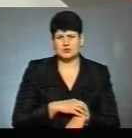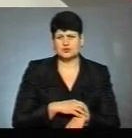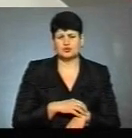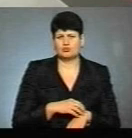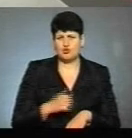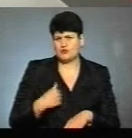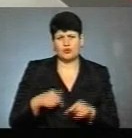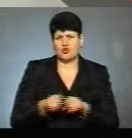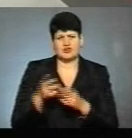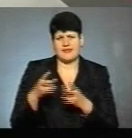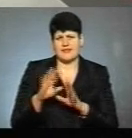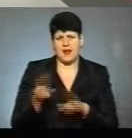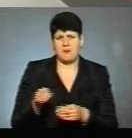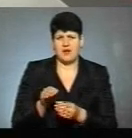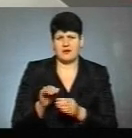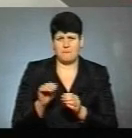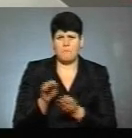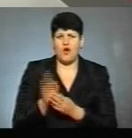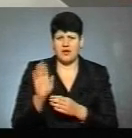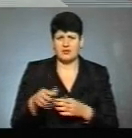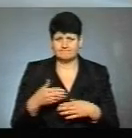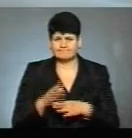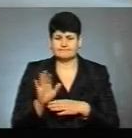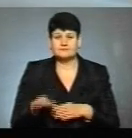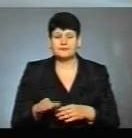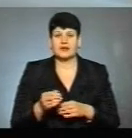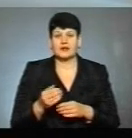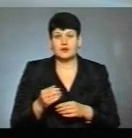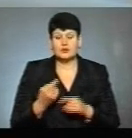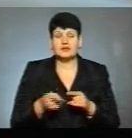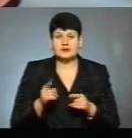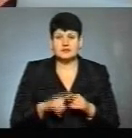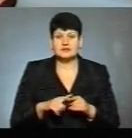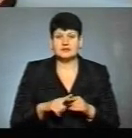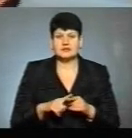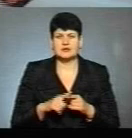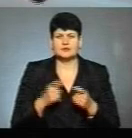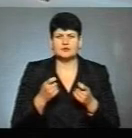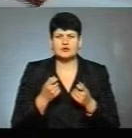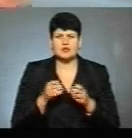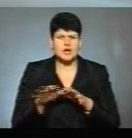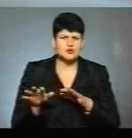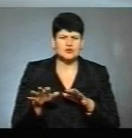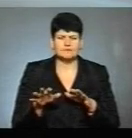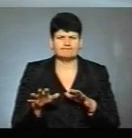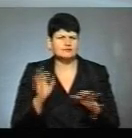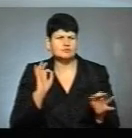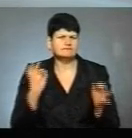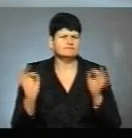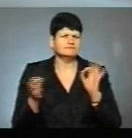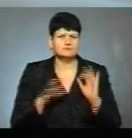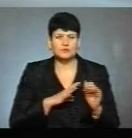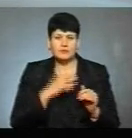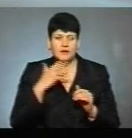там стоїть. От, а потім думав, ні, щось це таке, щоб воно так сколихнуло, щоб знайти більше моїх,